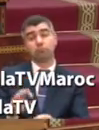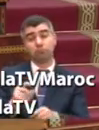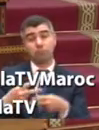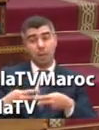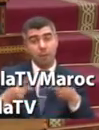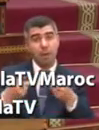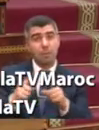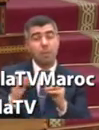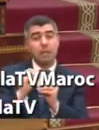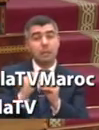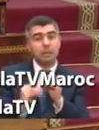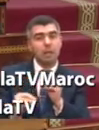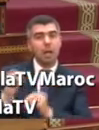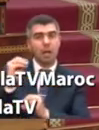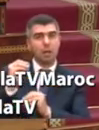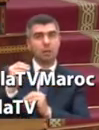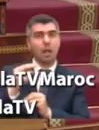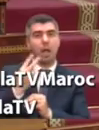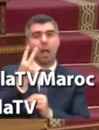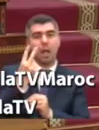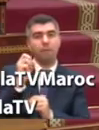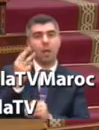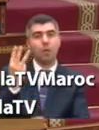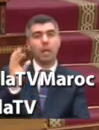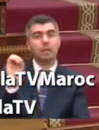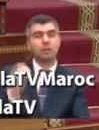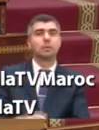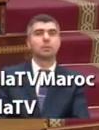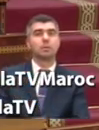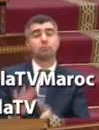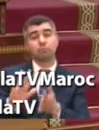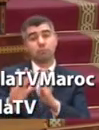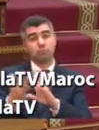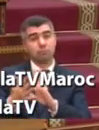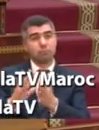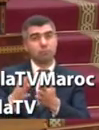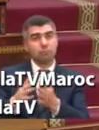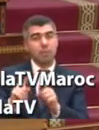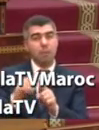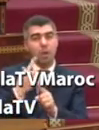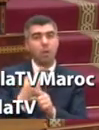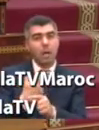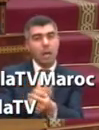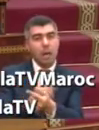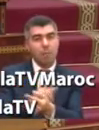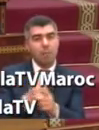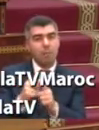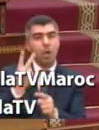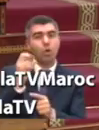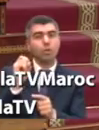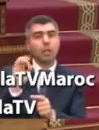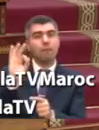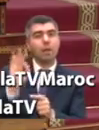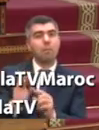الداء سيزداد بحلول عام 2030، ويتوقع أن يرتفع الطلب على عقار الأنسولين ب20%